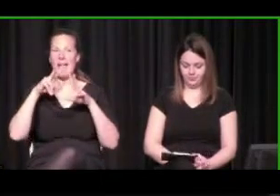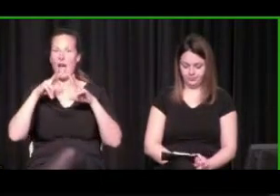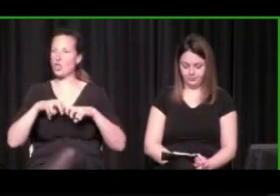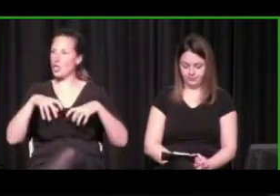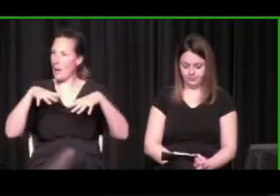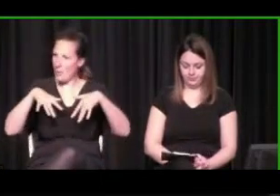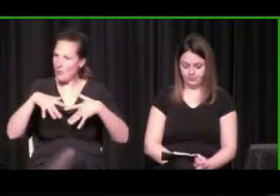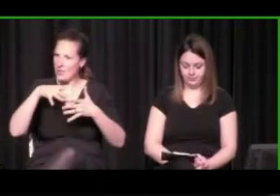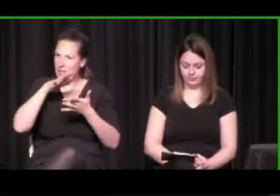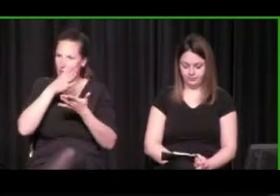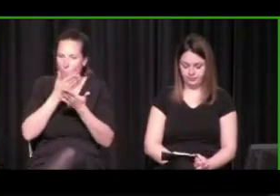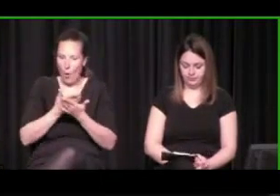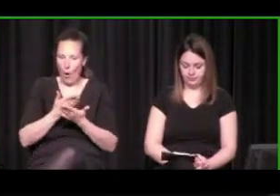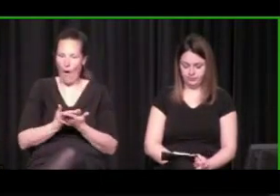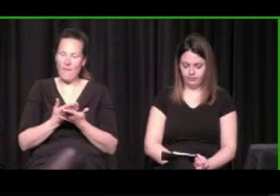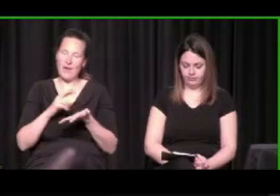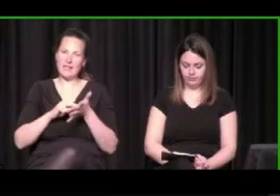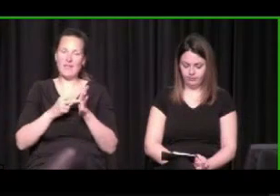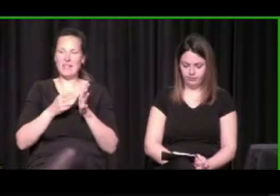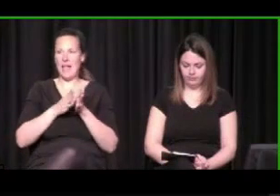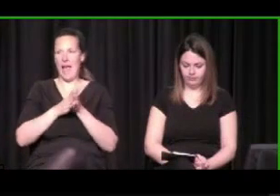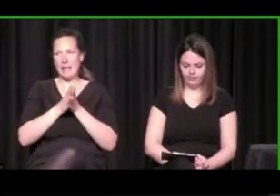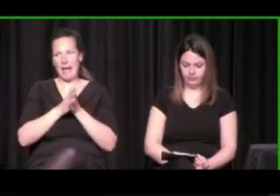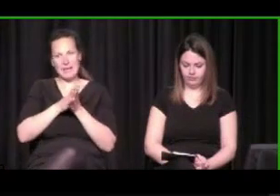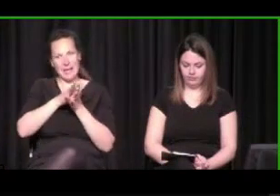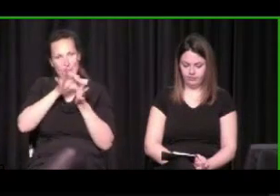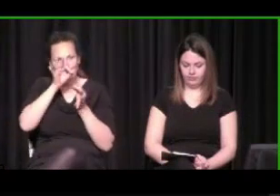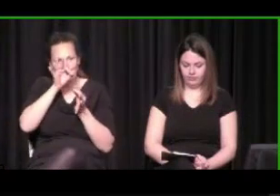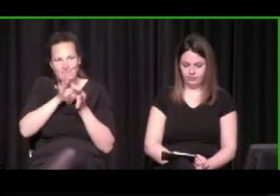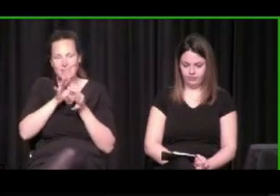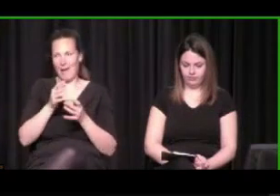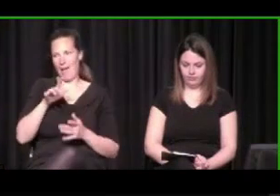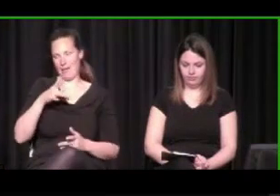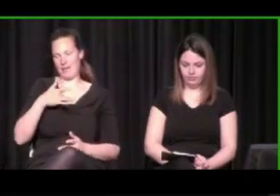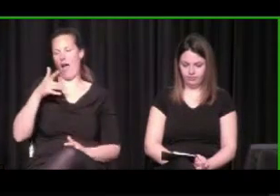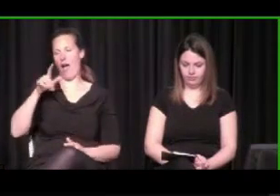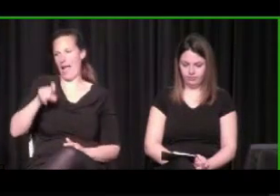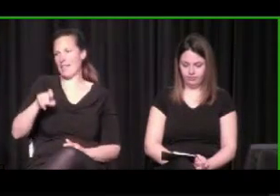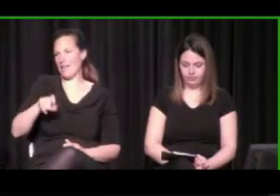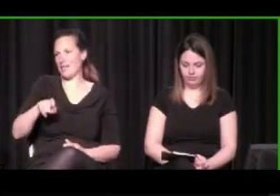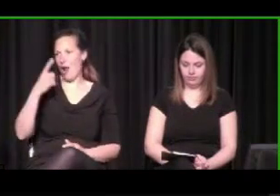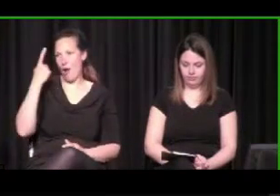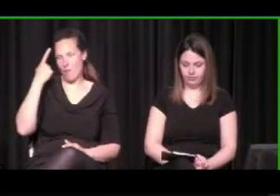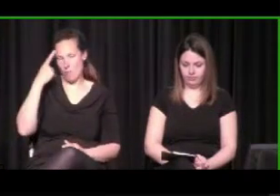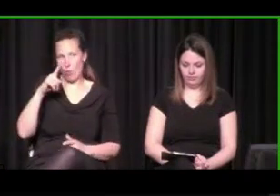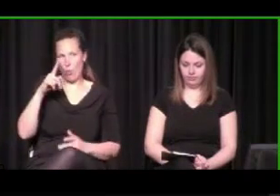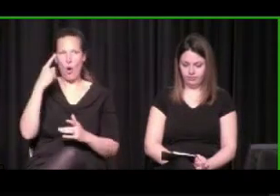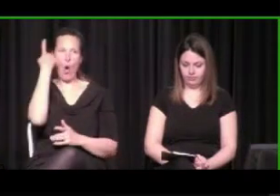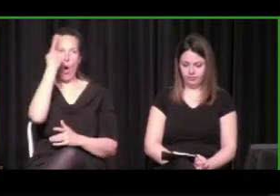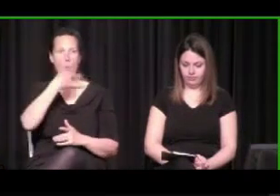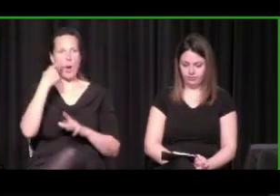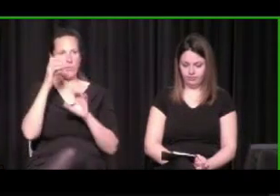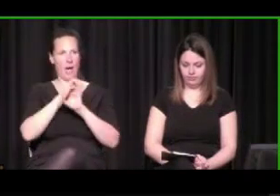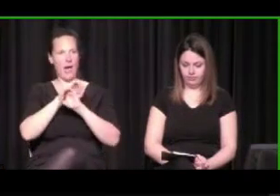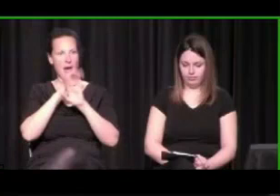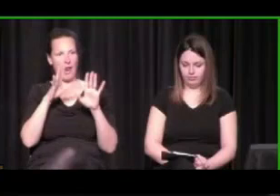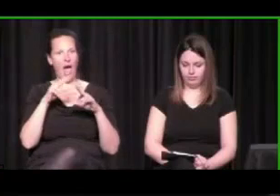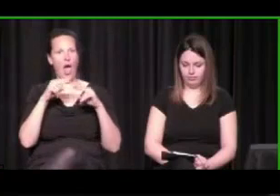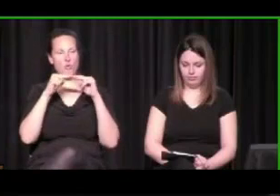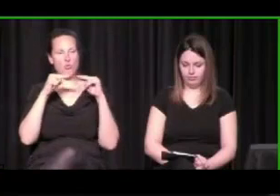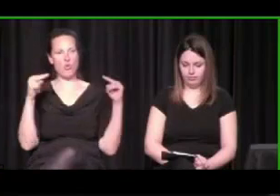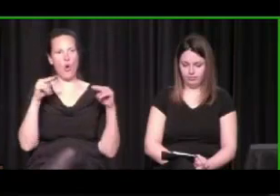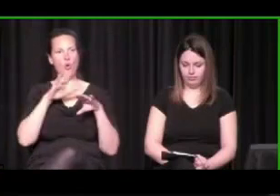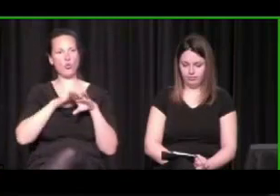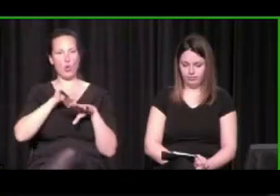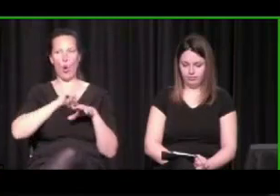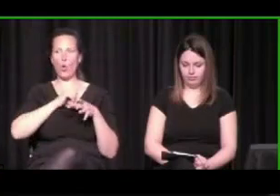chose. Donc, éventuellement, ce serait intéressant, pertinent, voire même nécessaire, de pouvoir avoir des portraits un peu plus